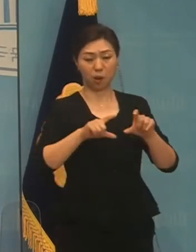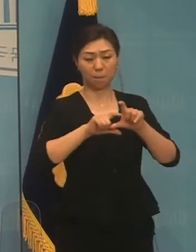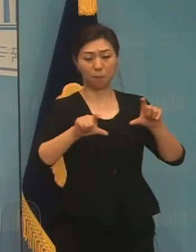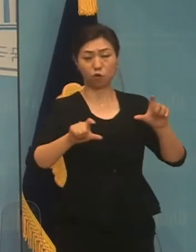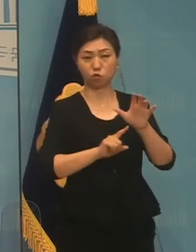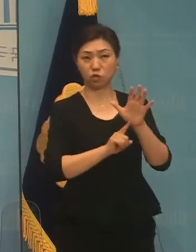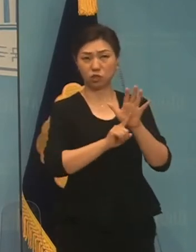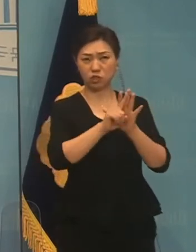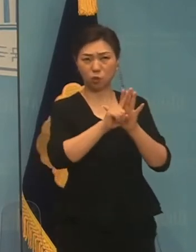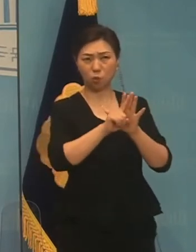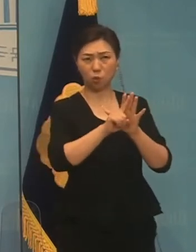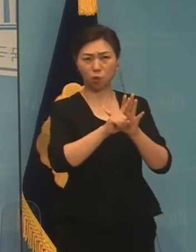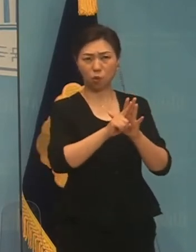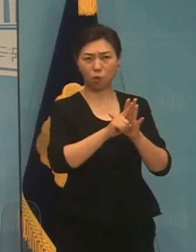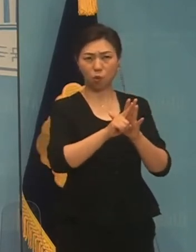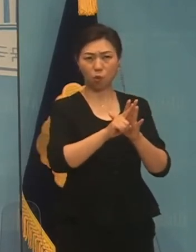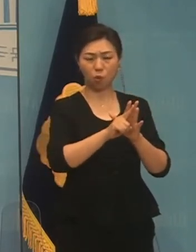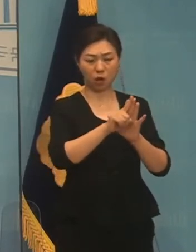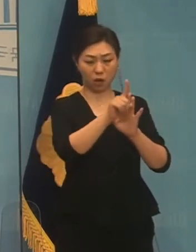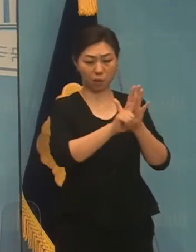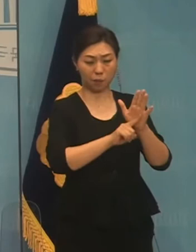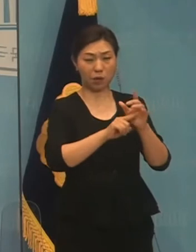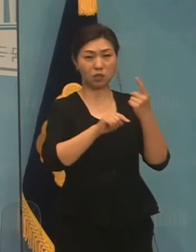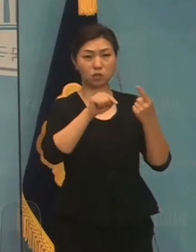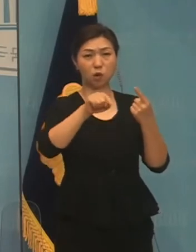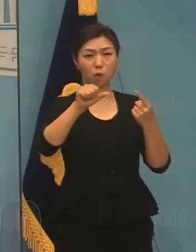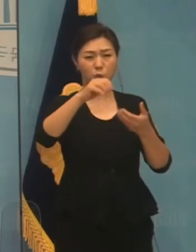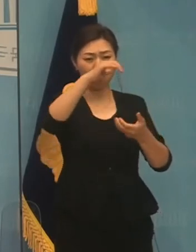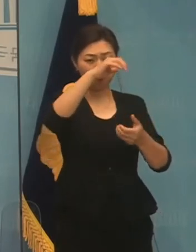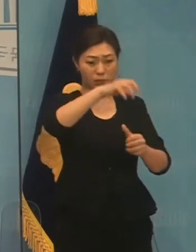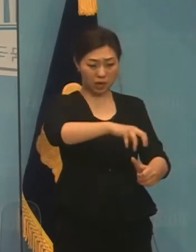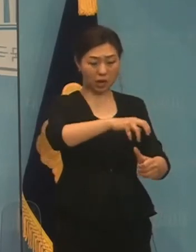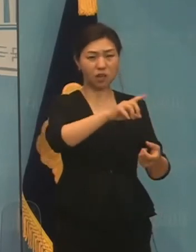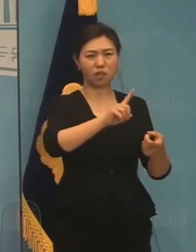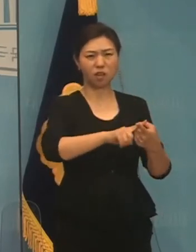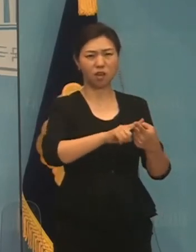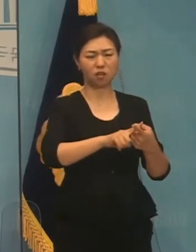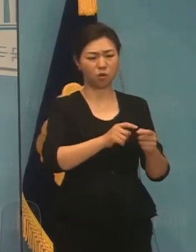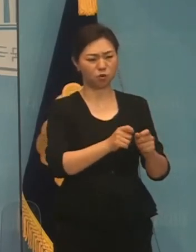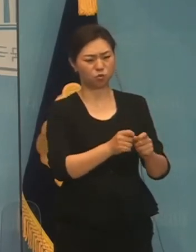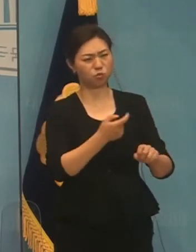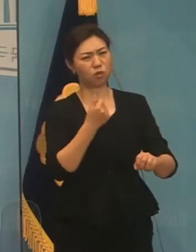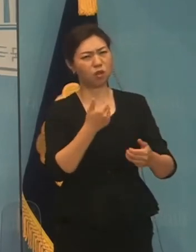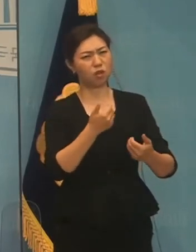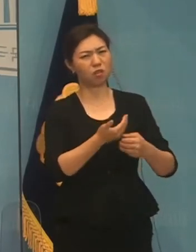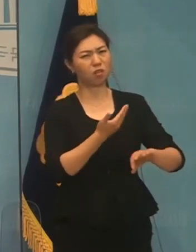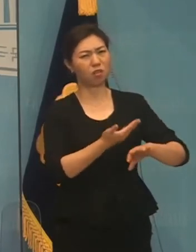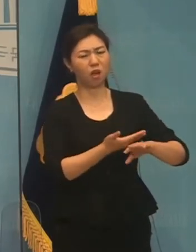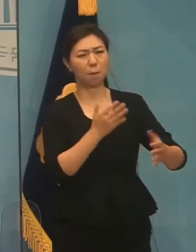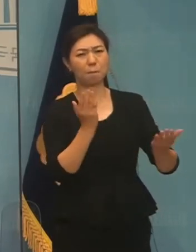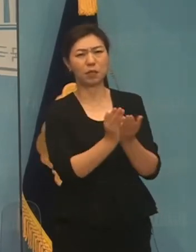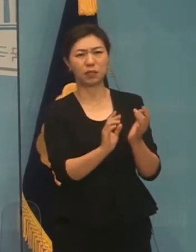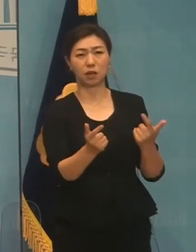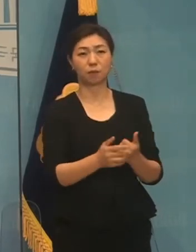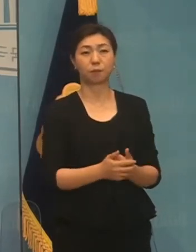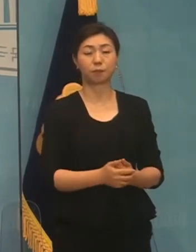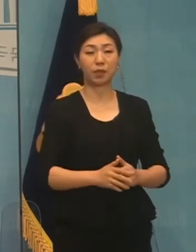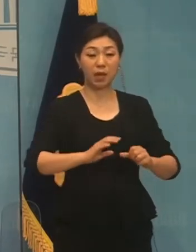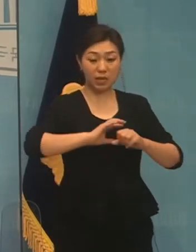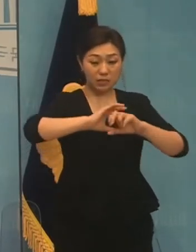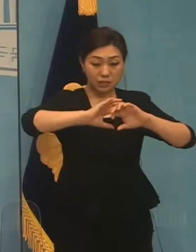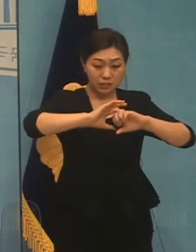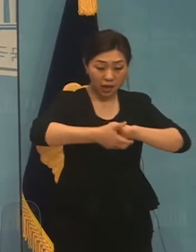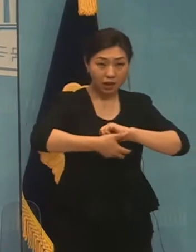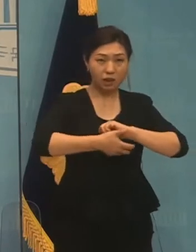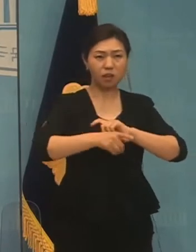제한의 골든타임과는 너무나도 동떨어져 있습니다. 전 세계는 탄소중립을 달성하기 위해